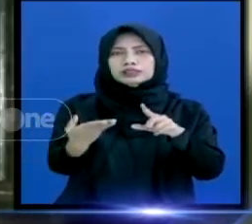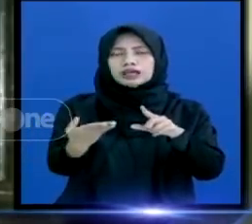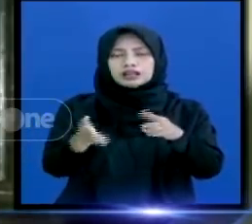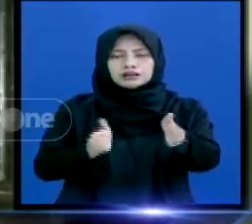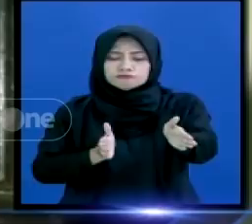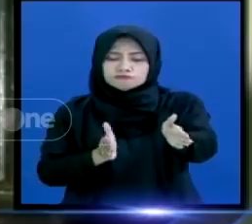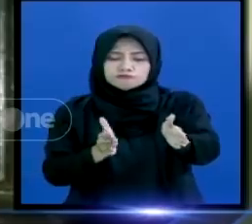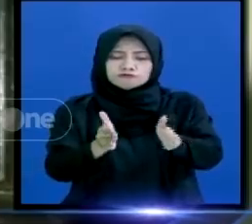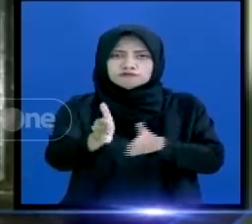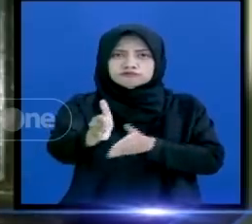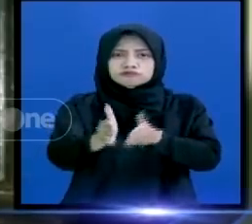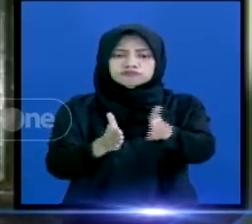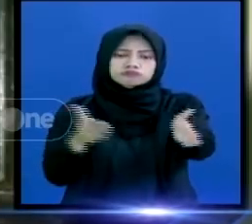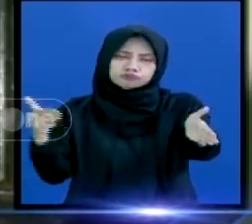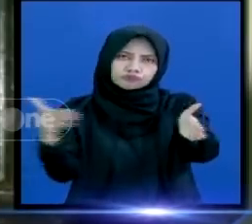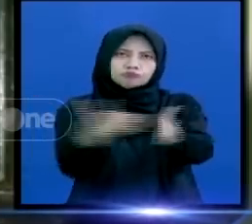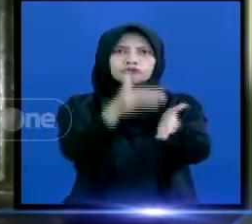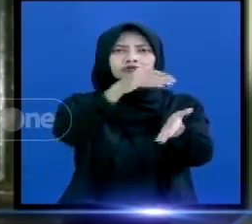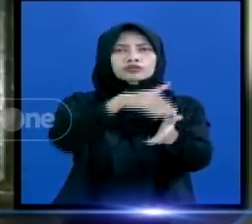Sepang, Malaysia.